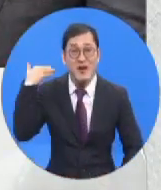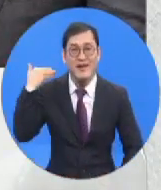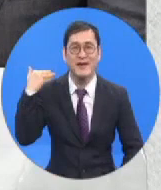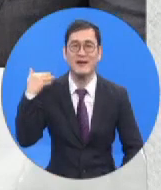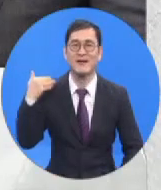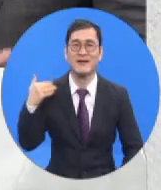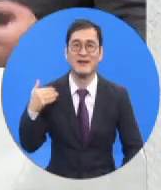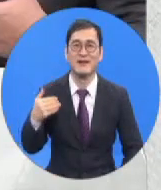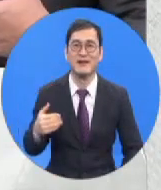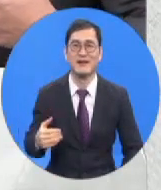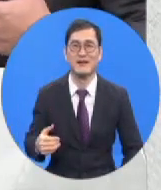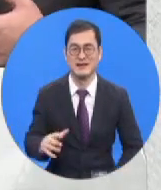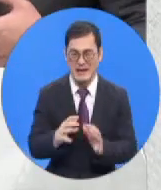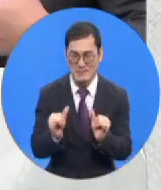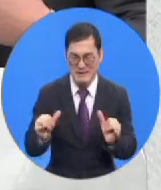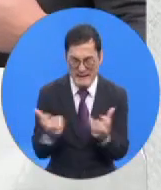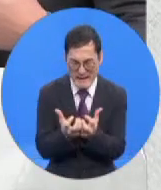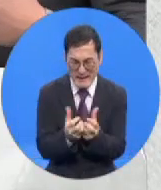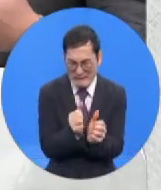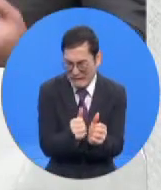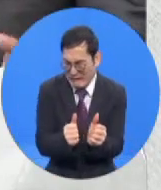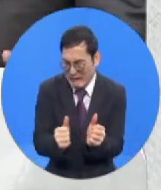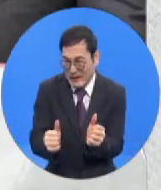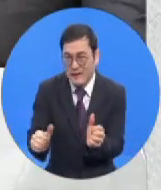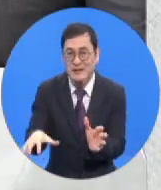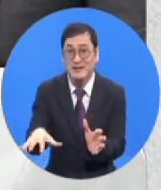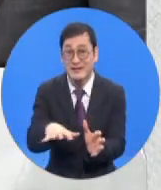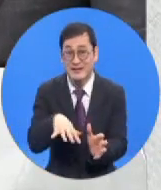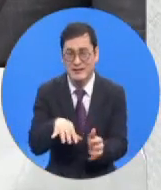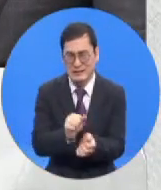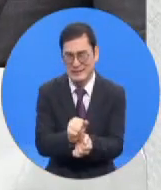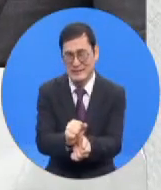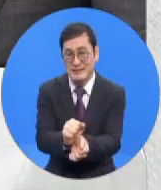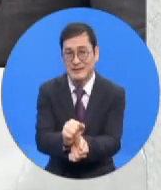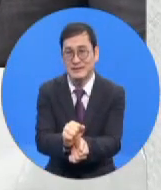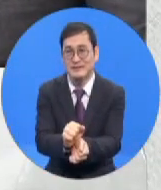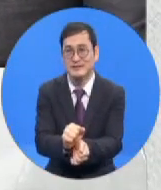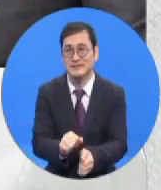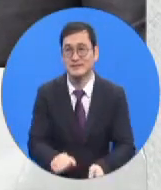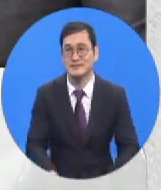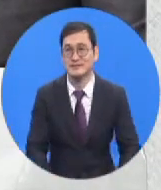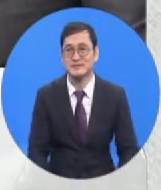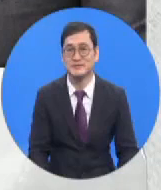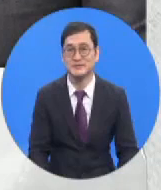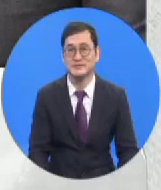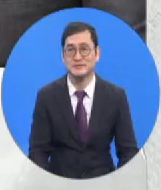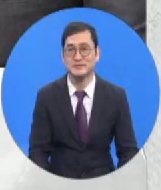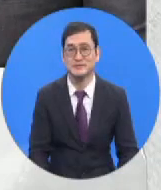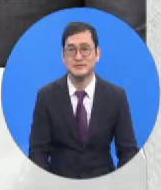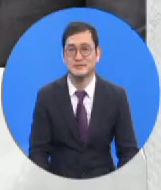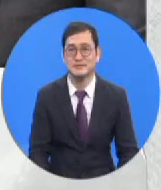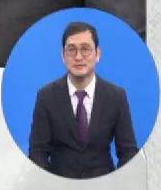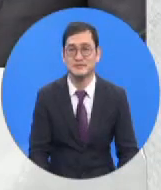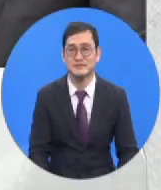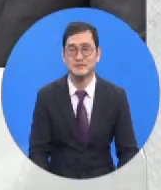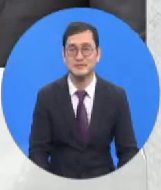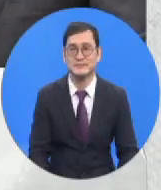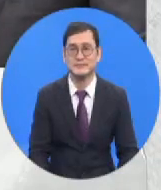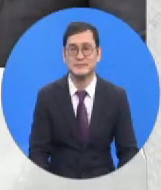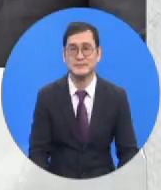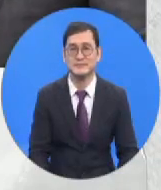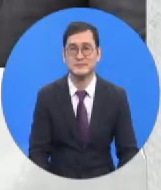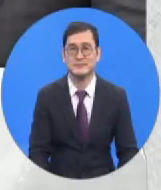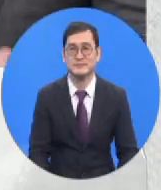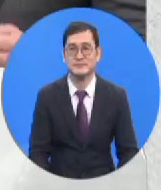교리를 가지고 있다. 뭐 우리 자식들이 여기 집 떠나가지고 가가지고 이러고 있다. 사실 방역하고는 아무 상관이 없는 거잖아요,